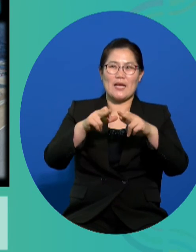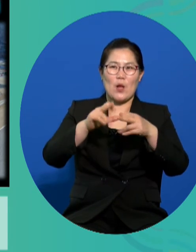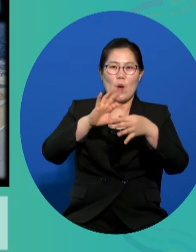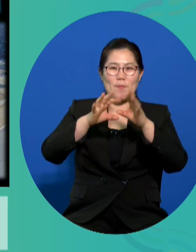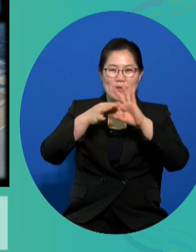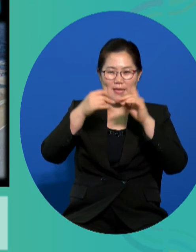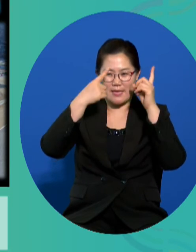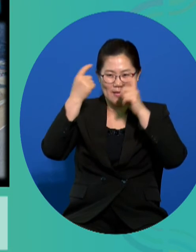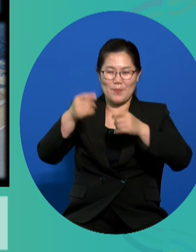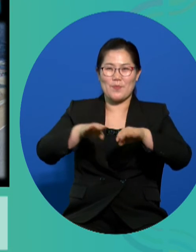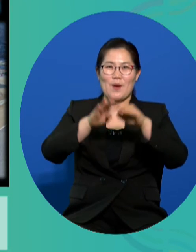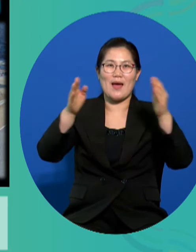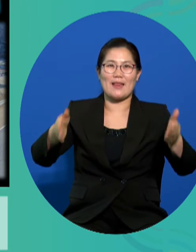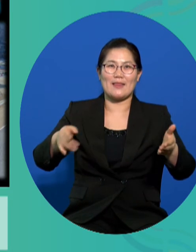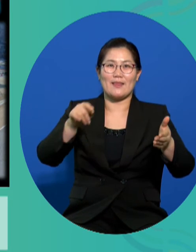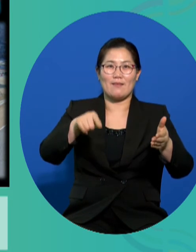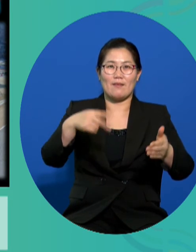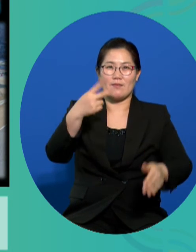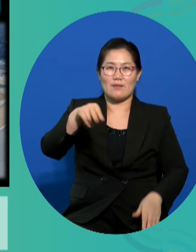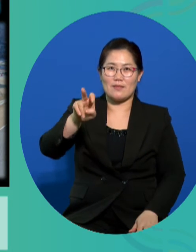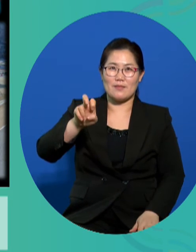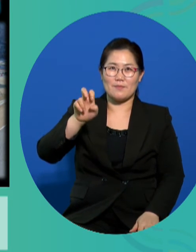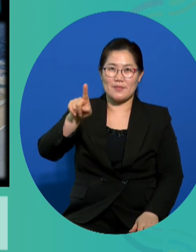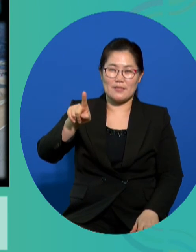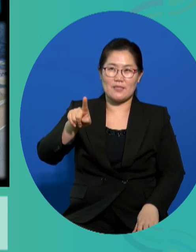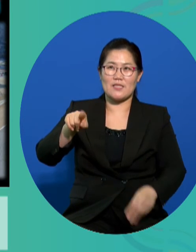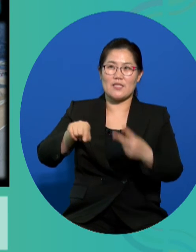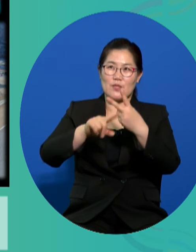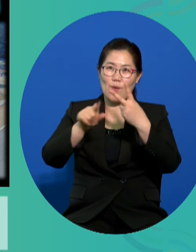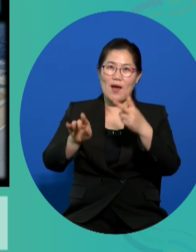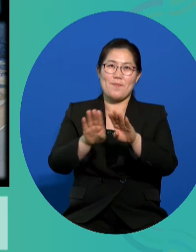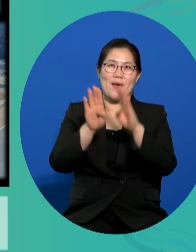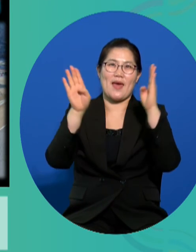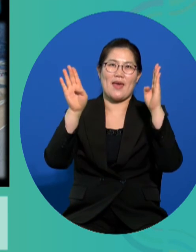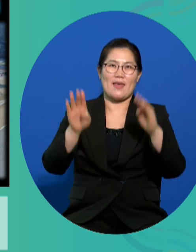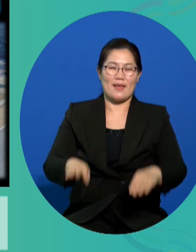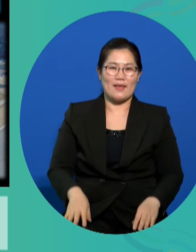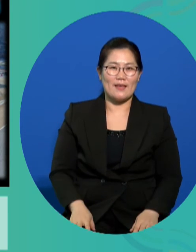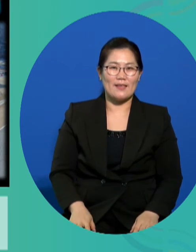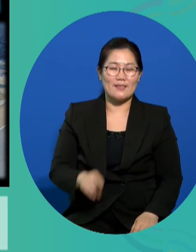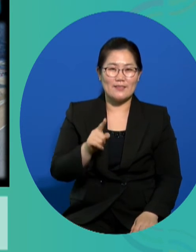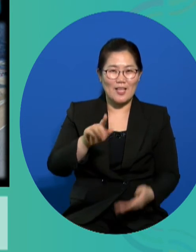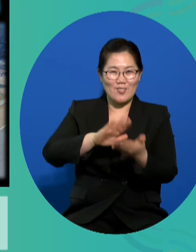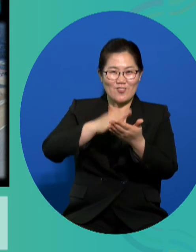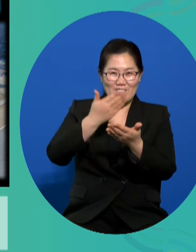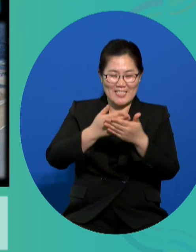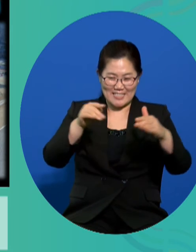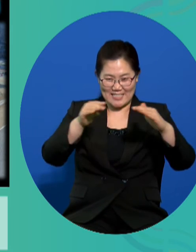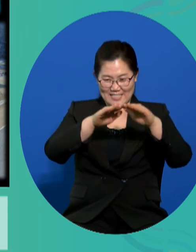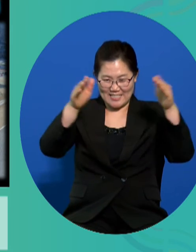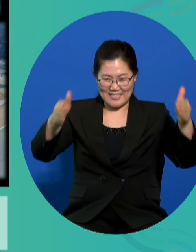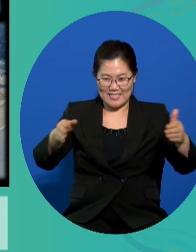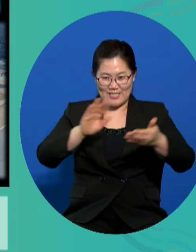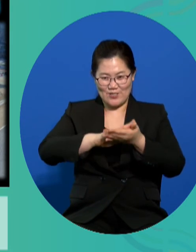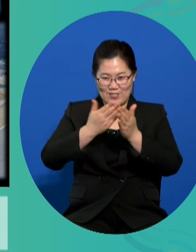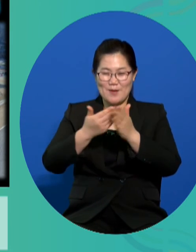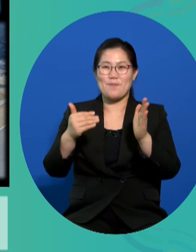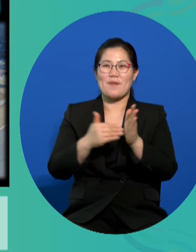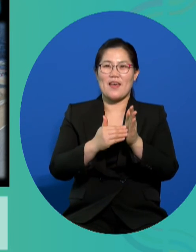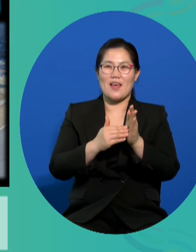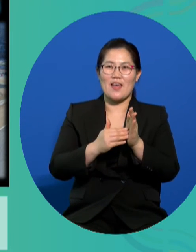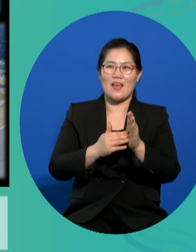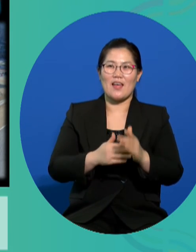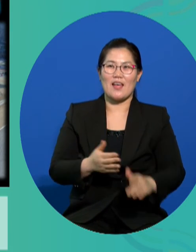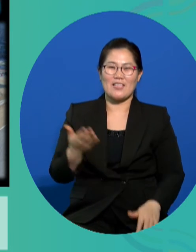2021년도 1월에 개장을 했고요. 한 50억 원 들여서 이제 리모델링 했고, 우리 올림픽 플라자 그 자리에